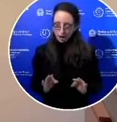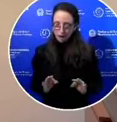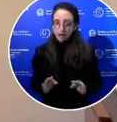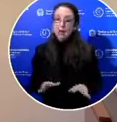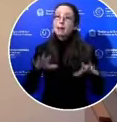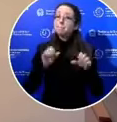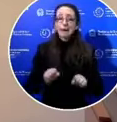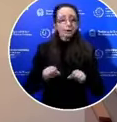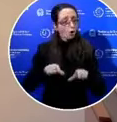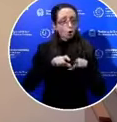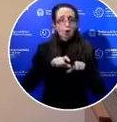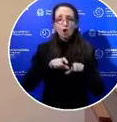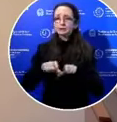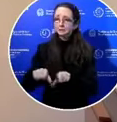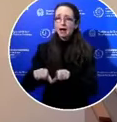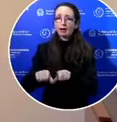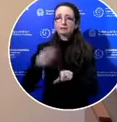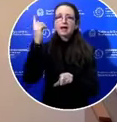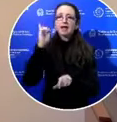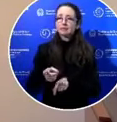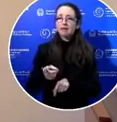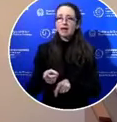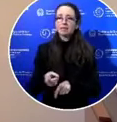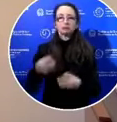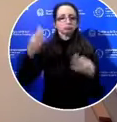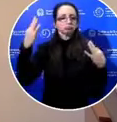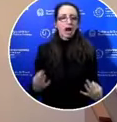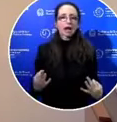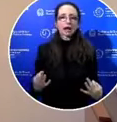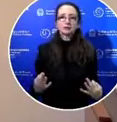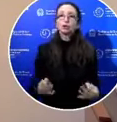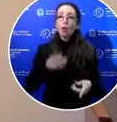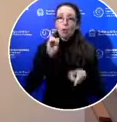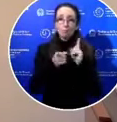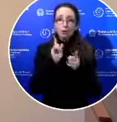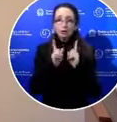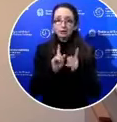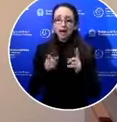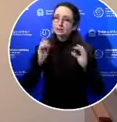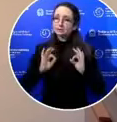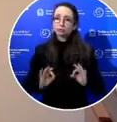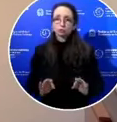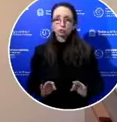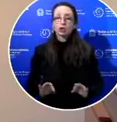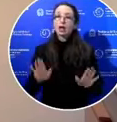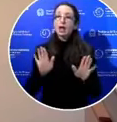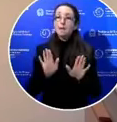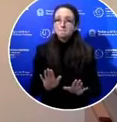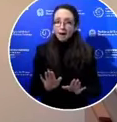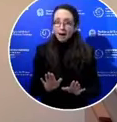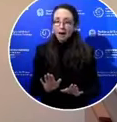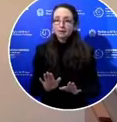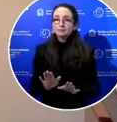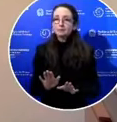impegno costante che deve essere garantito da parte certamente della politica e delle istituzioni, ma in una